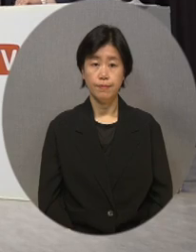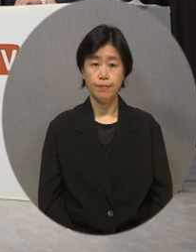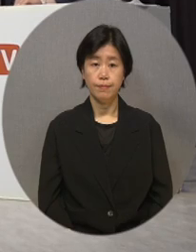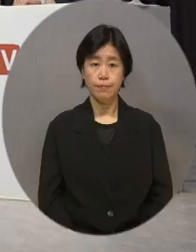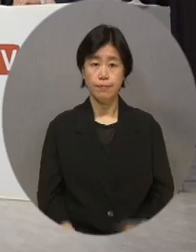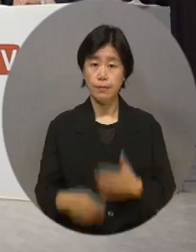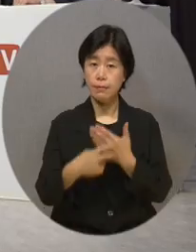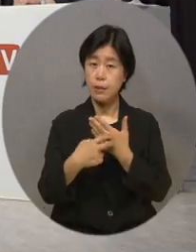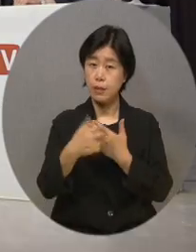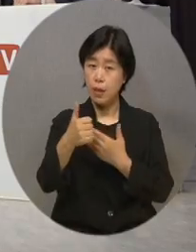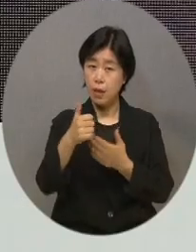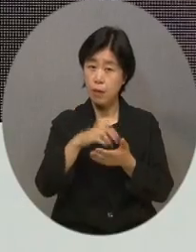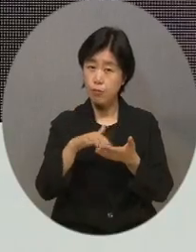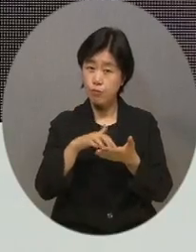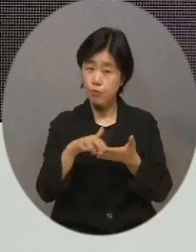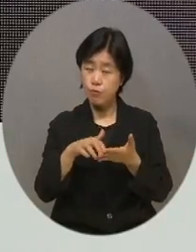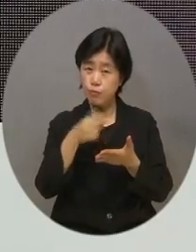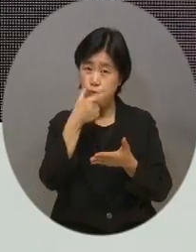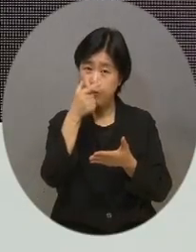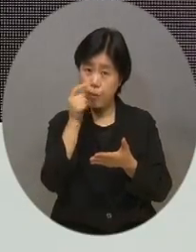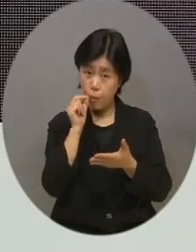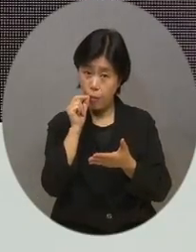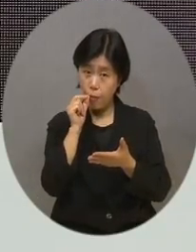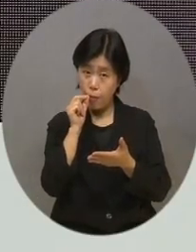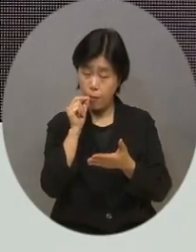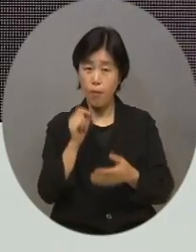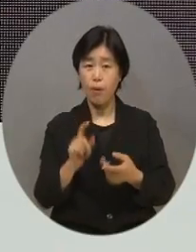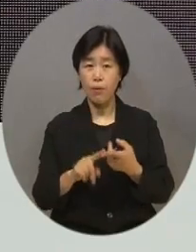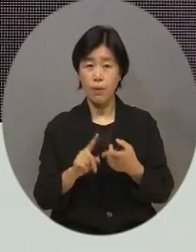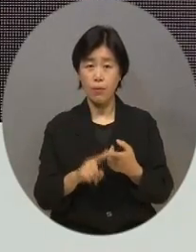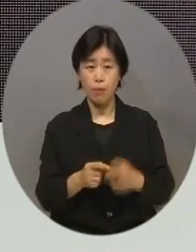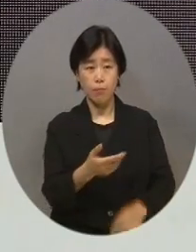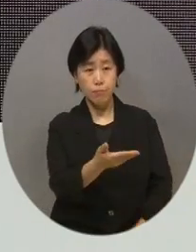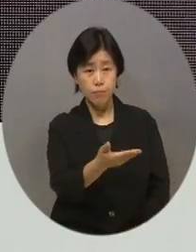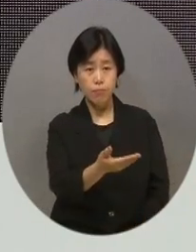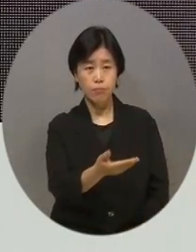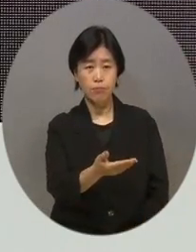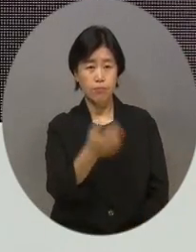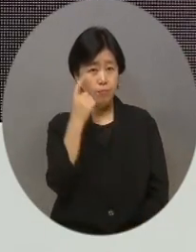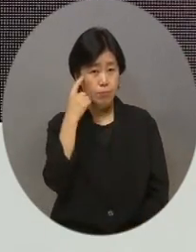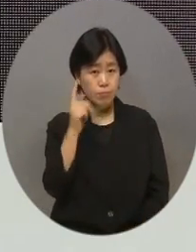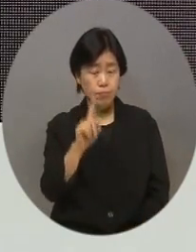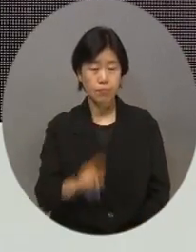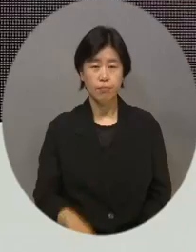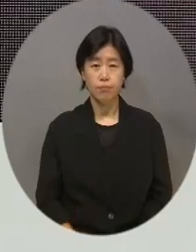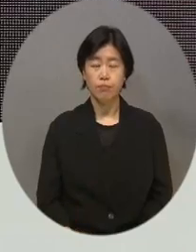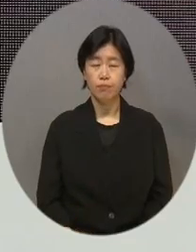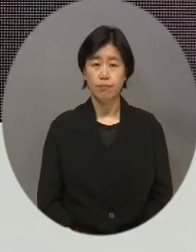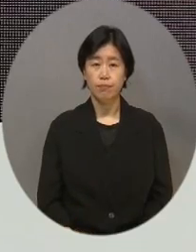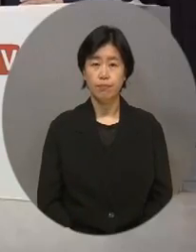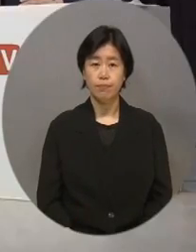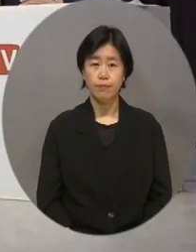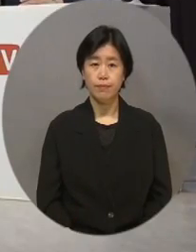의사 수가 부족하다는 지적에 대해 의사협회에서 문제가 없다는 입장인가요?